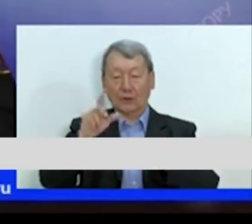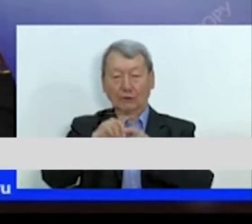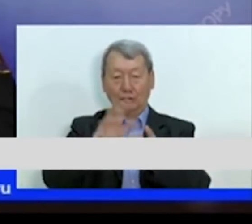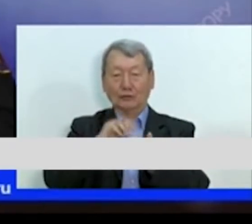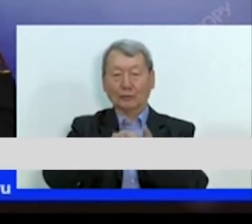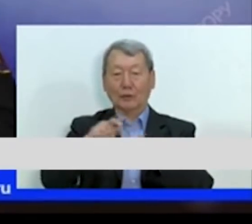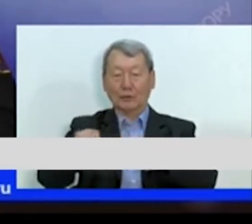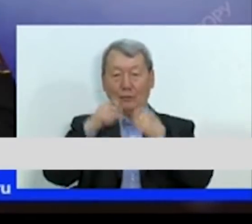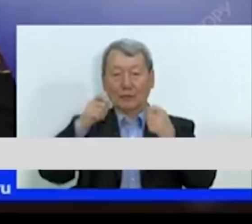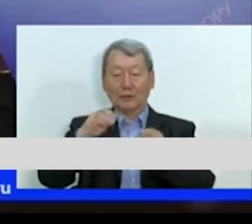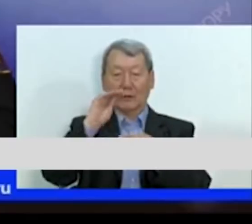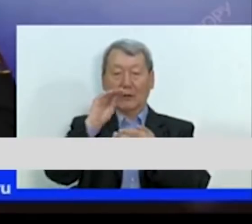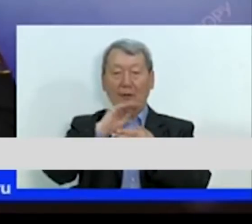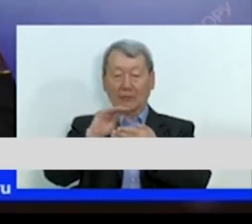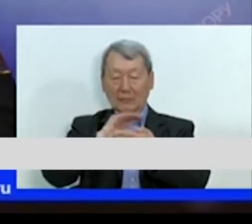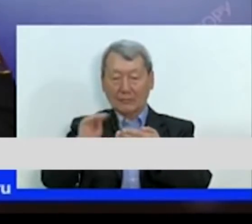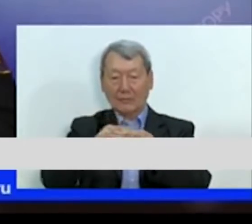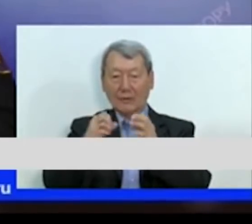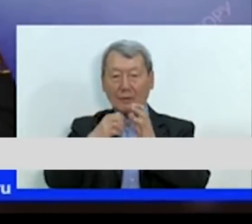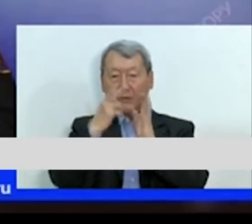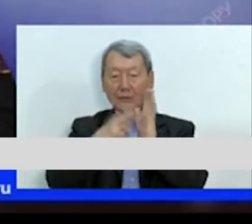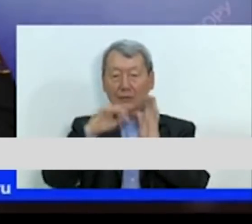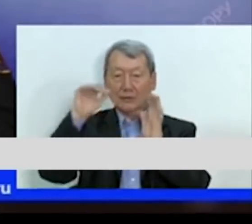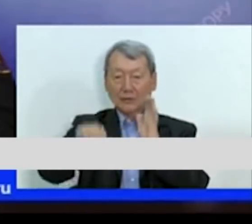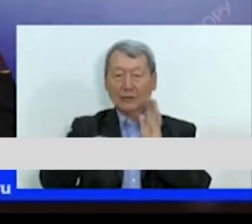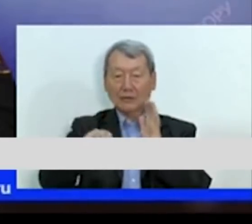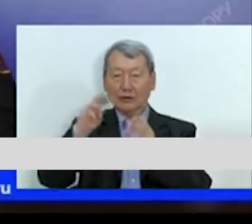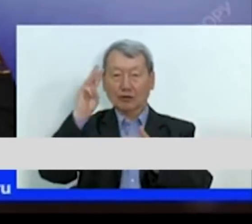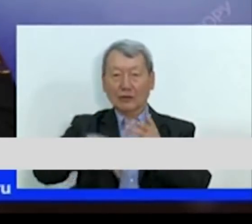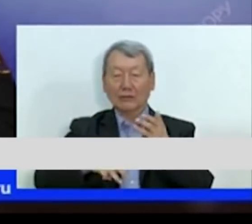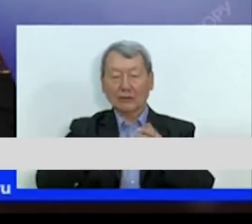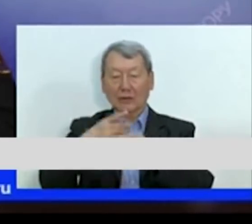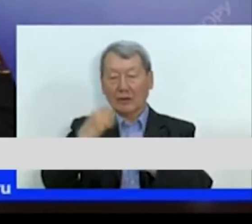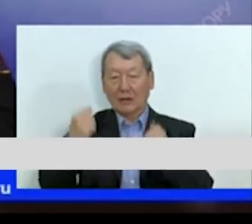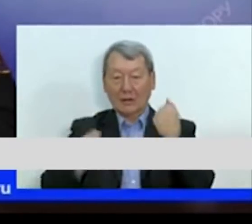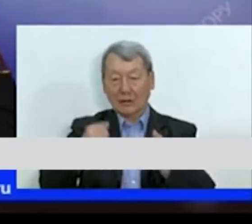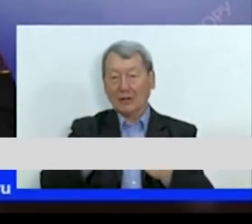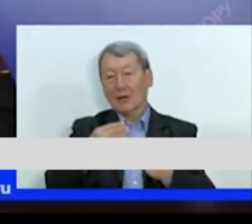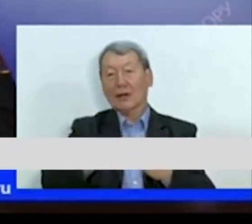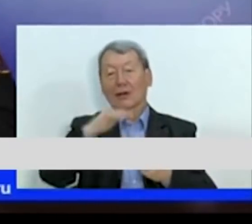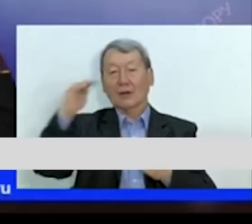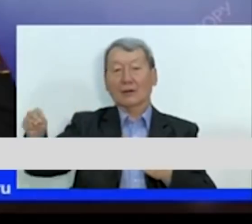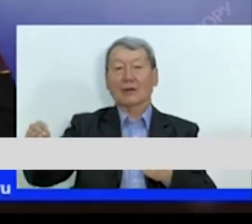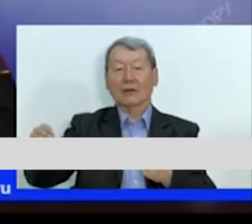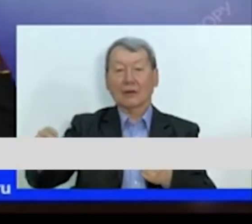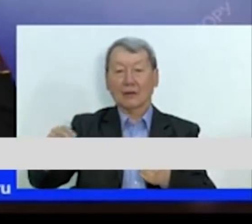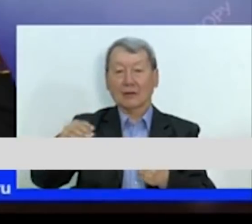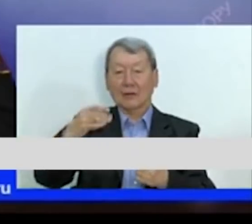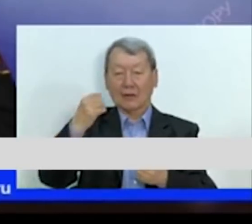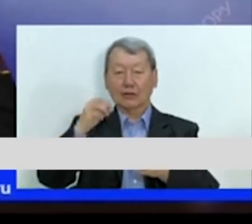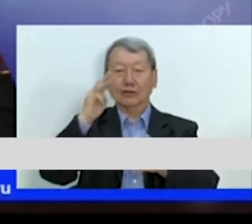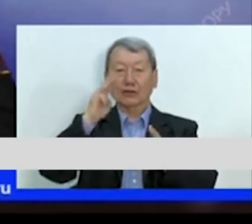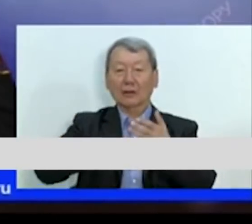бузуулар боюнча протокол түзүлүп 17500 сом айыппул салынып, автоунаасы